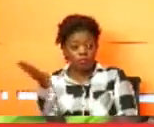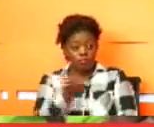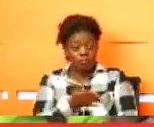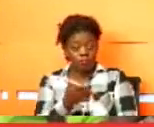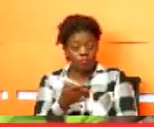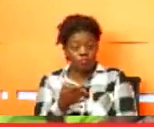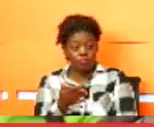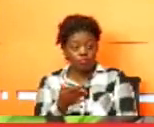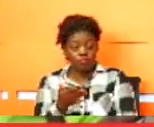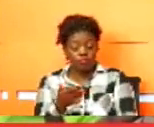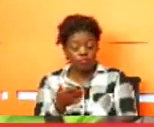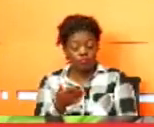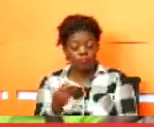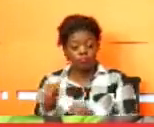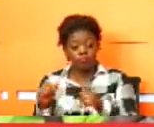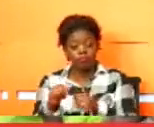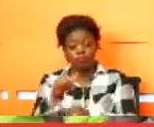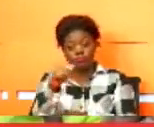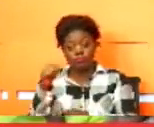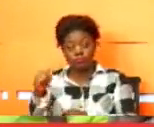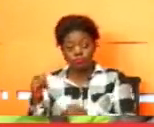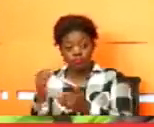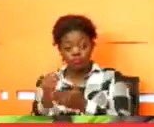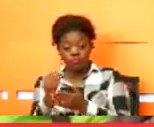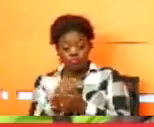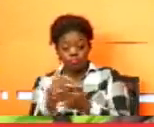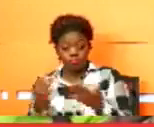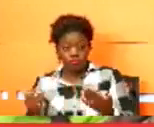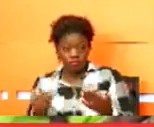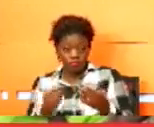oteme munno kubanga yayagadde